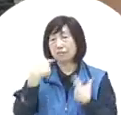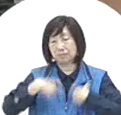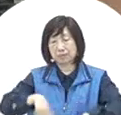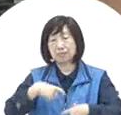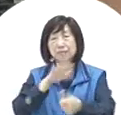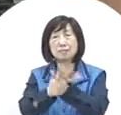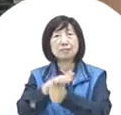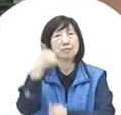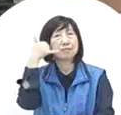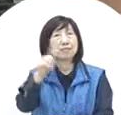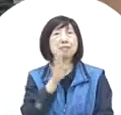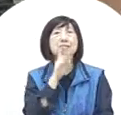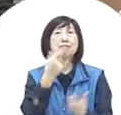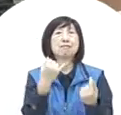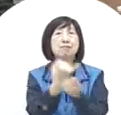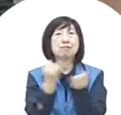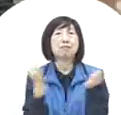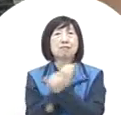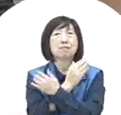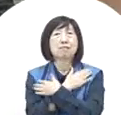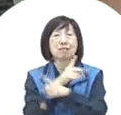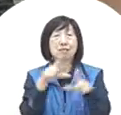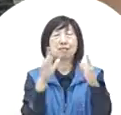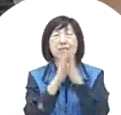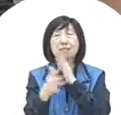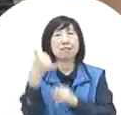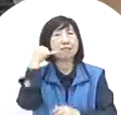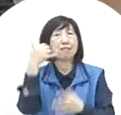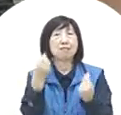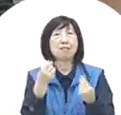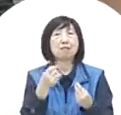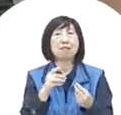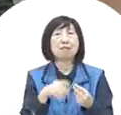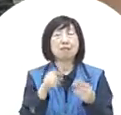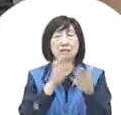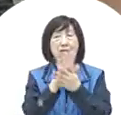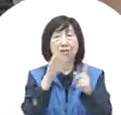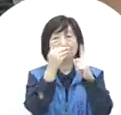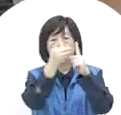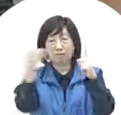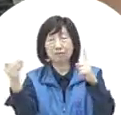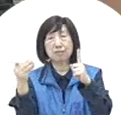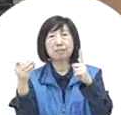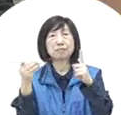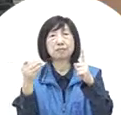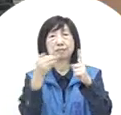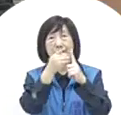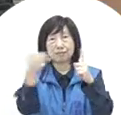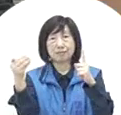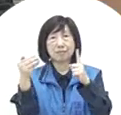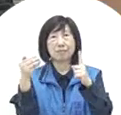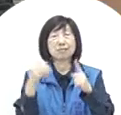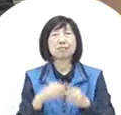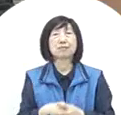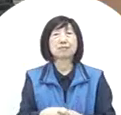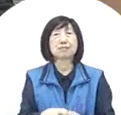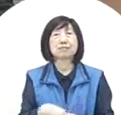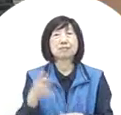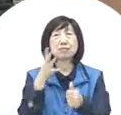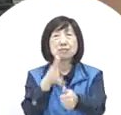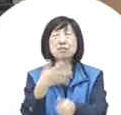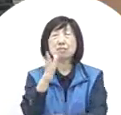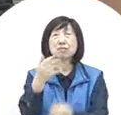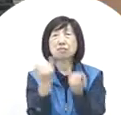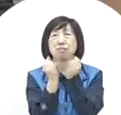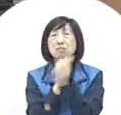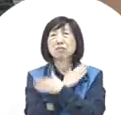队，还是没人接电话。后来你知道怎样吗？你们去查1999那个1999，问说为什么妇幼大